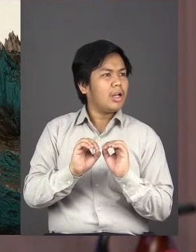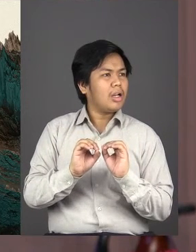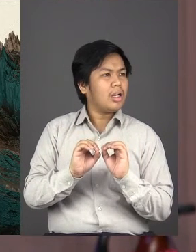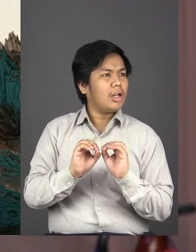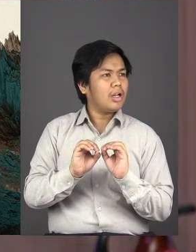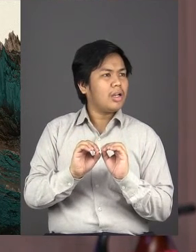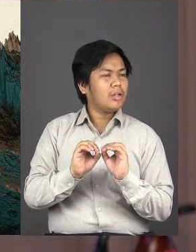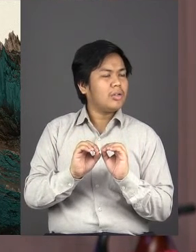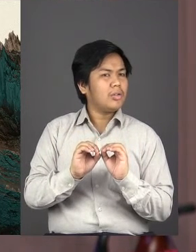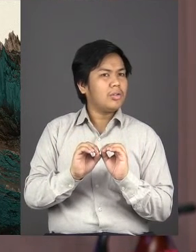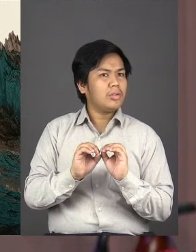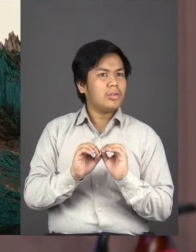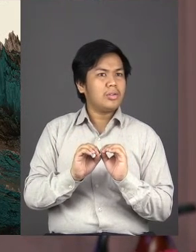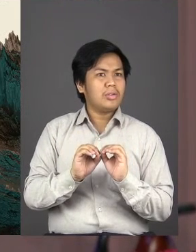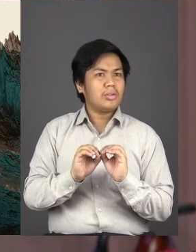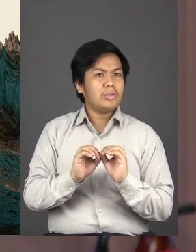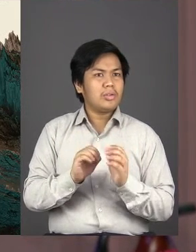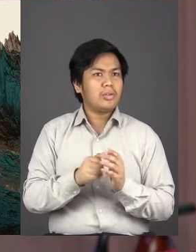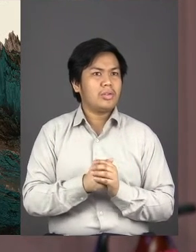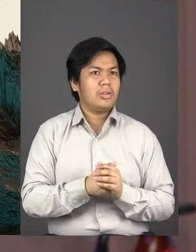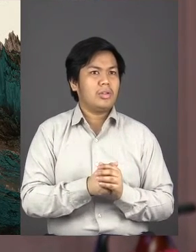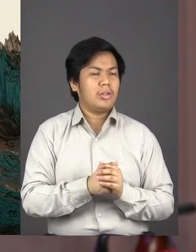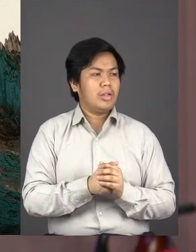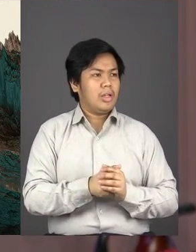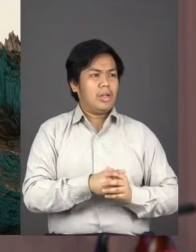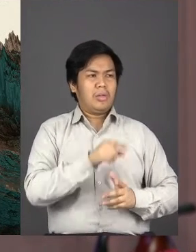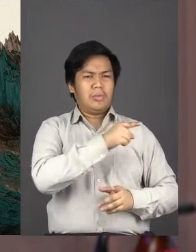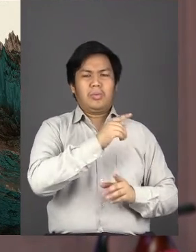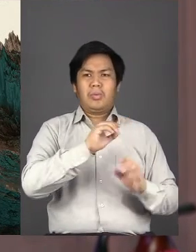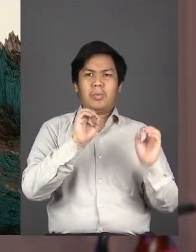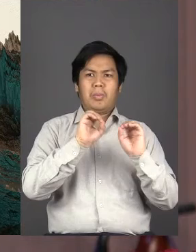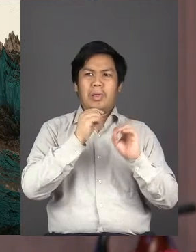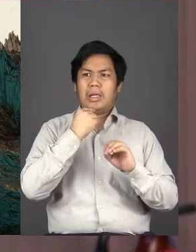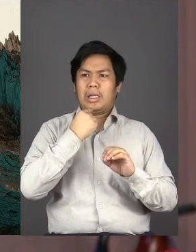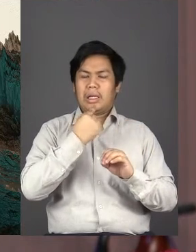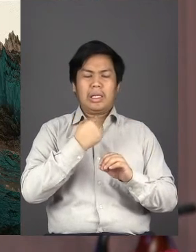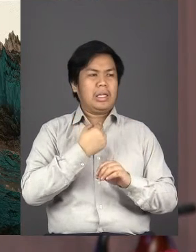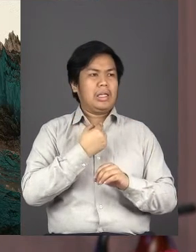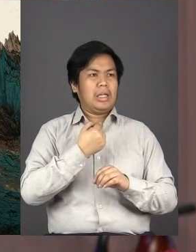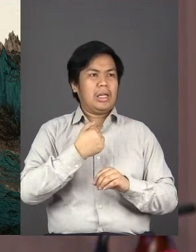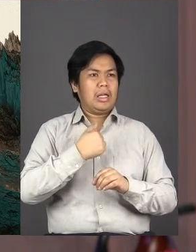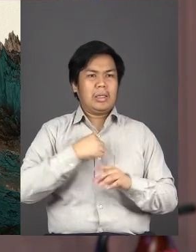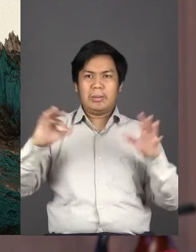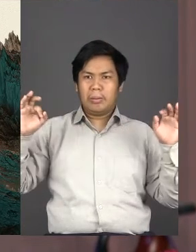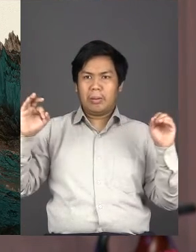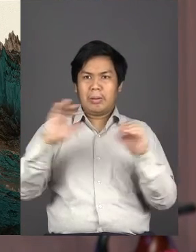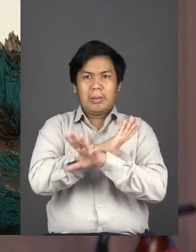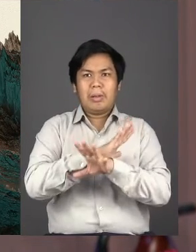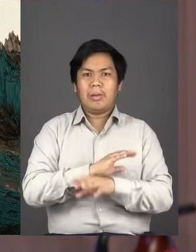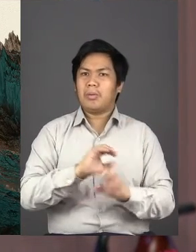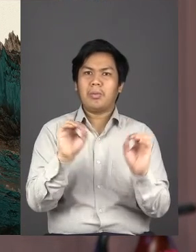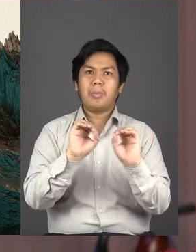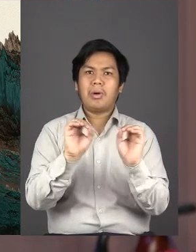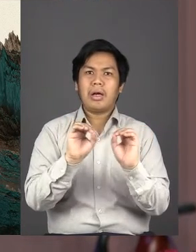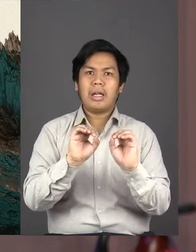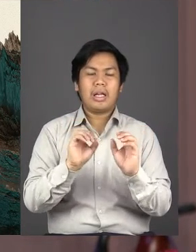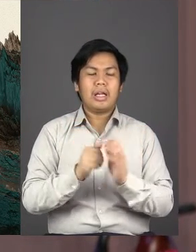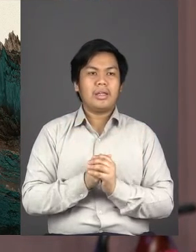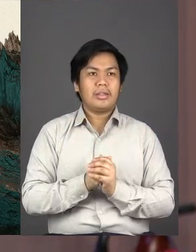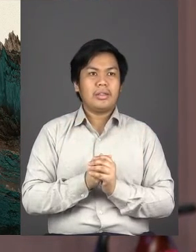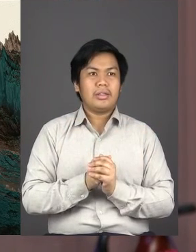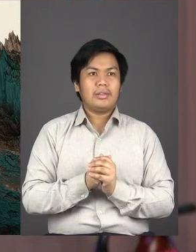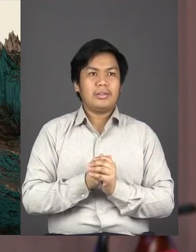Hindi mo sinasabi yung bullet day, I will giant you. Alam niyo po ba yun? Balang araw,